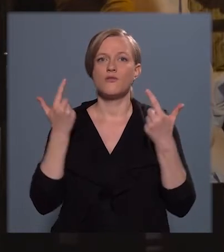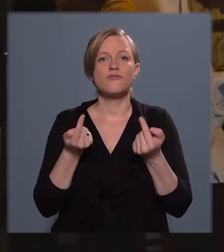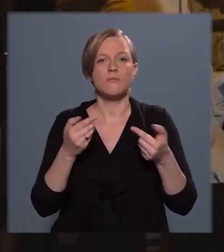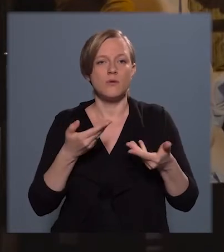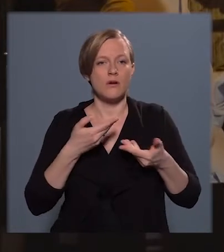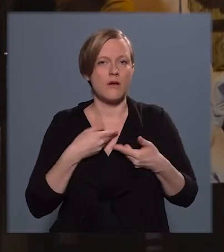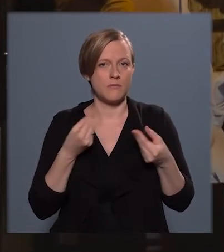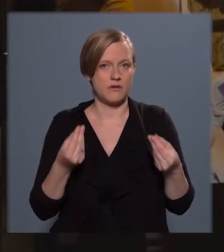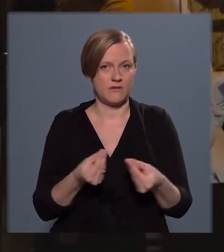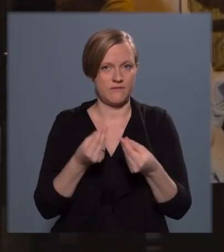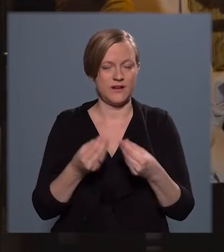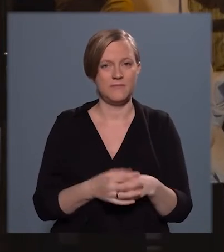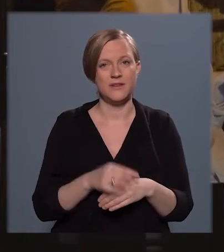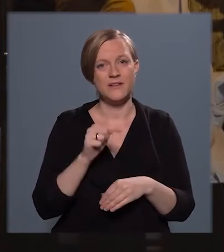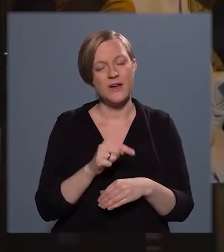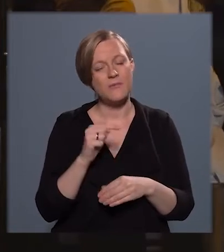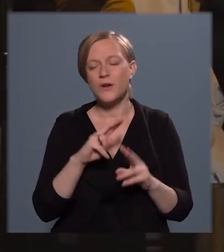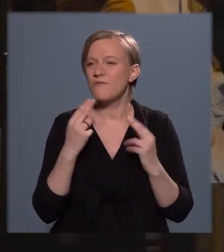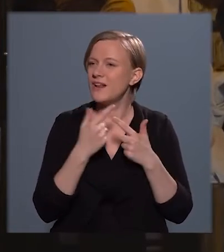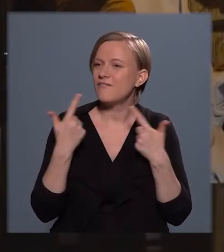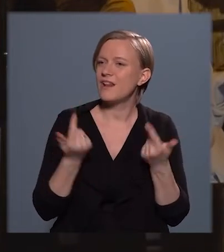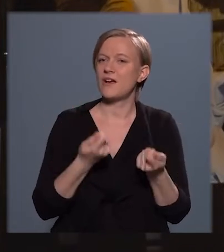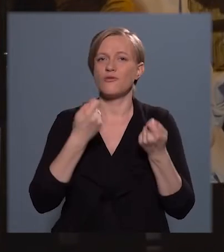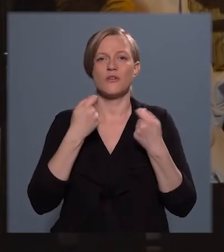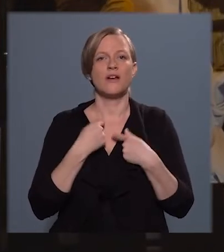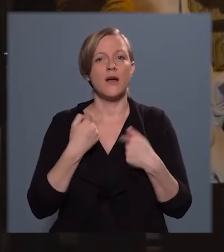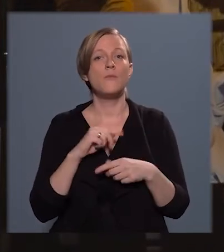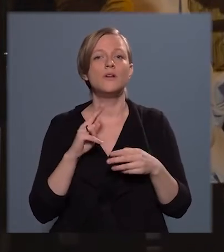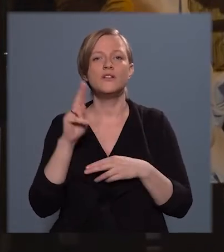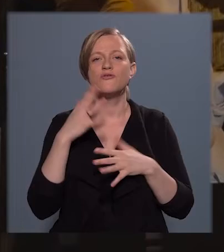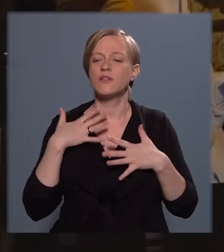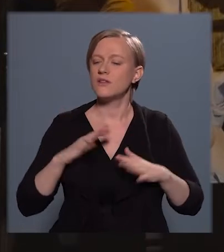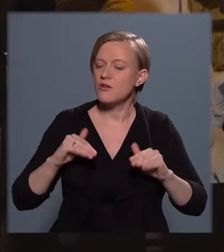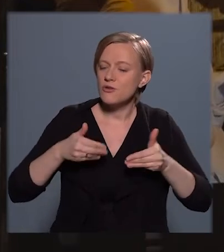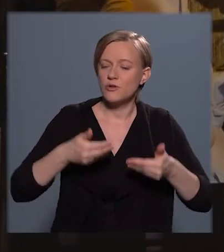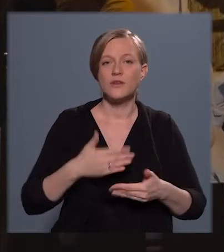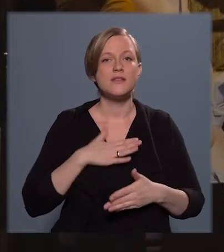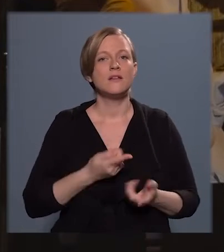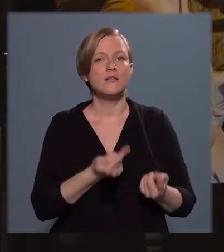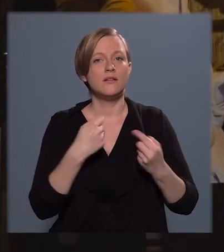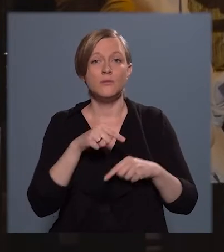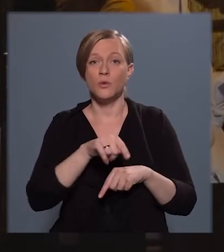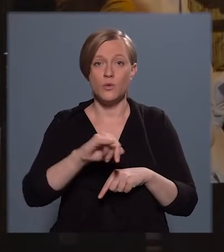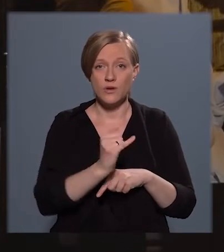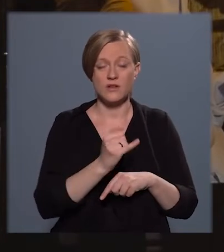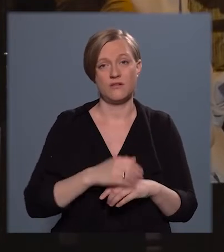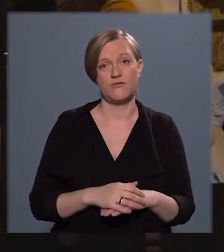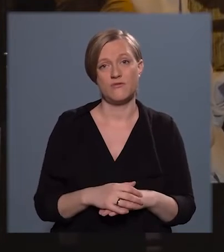kapjanak valamit. Hogy abból a világ világosságából, az Isten teste töltött szeretetéből ők is